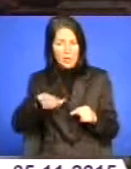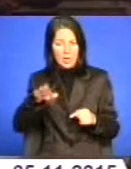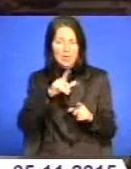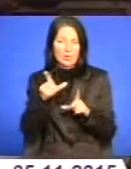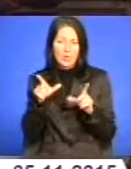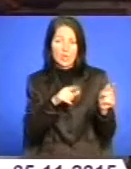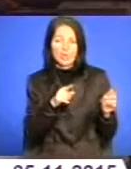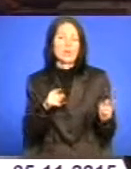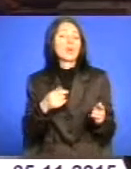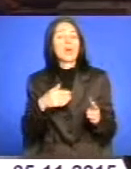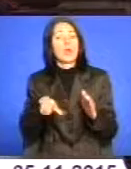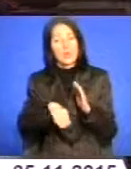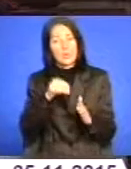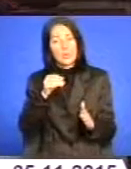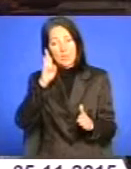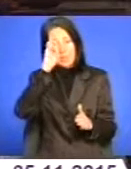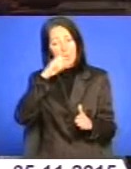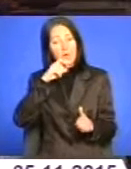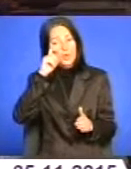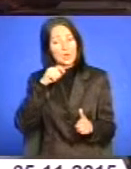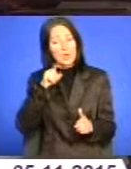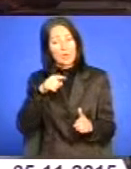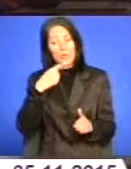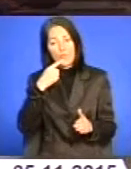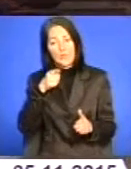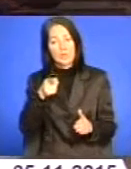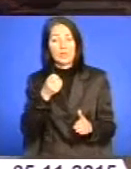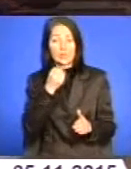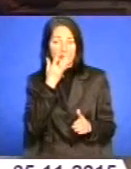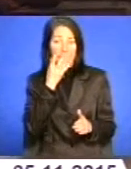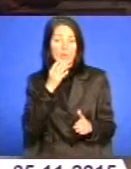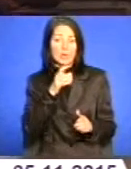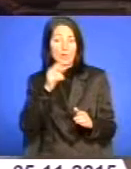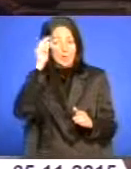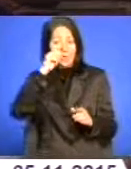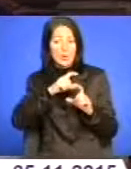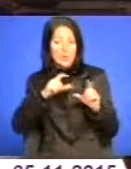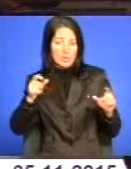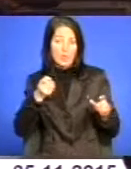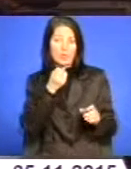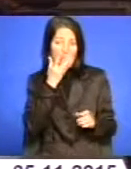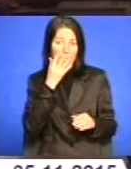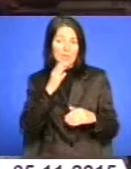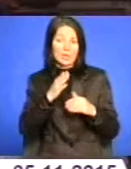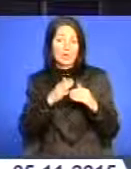тоді казали, ну, добрі університети і добрі викладачі.